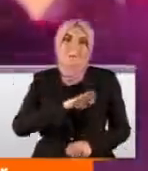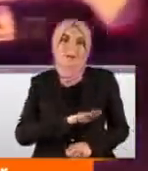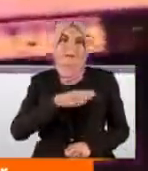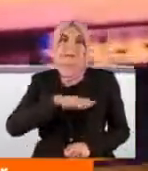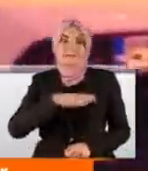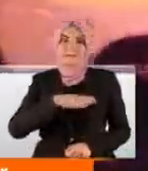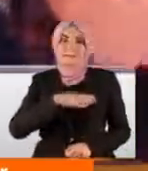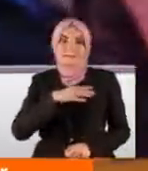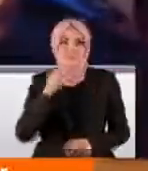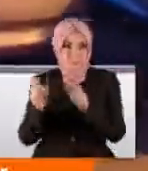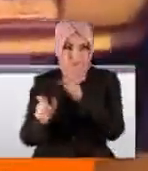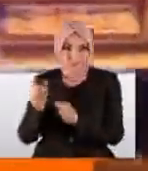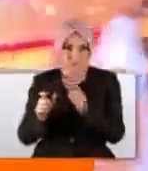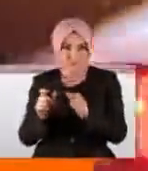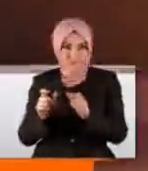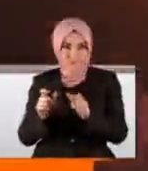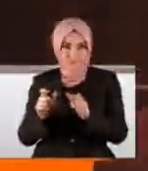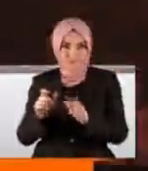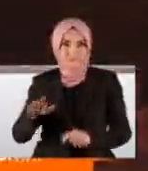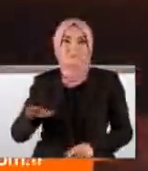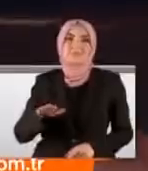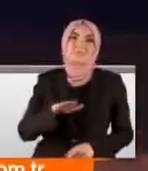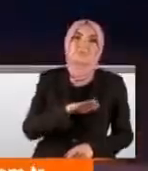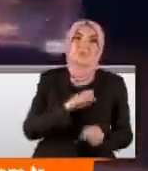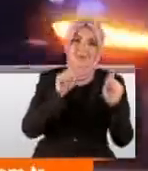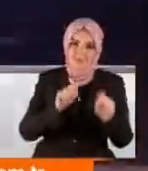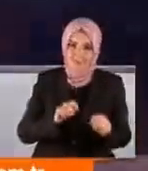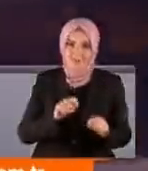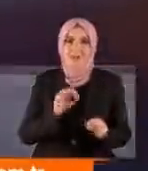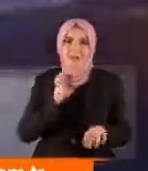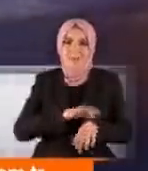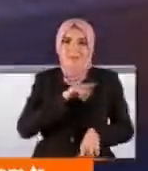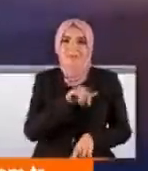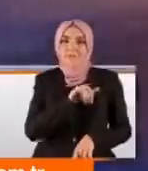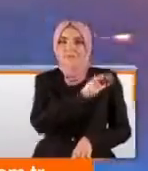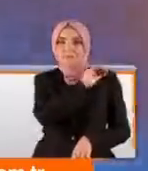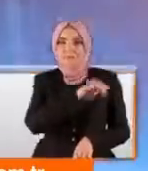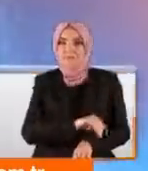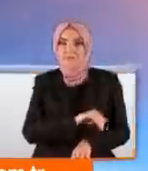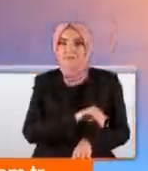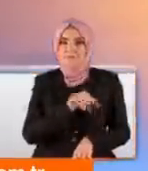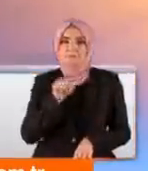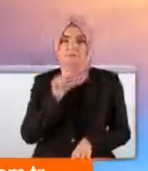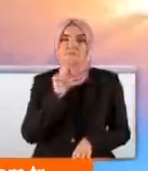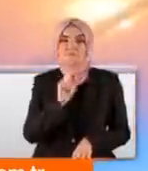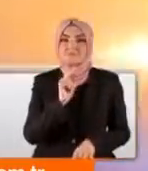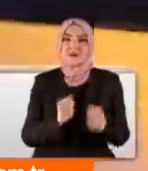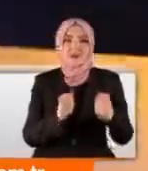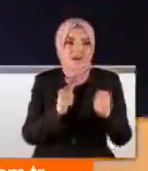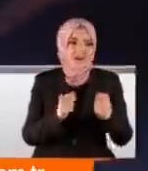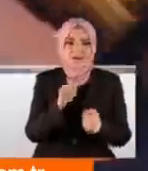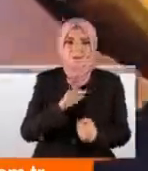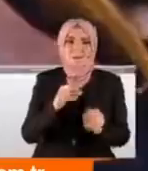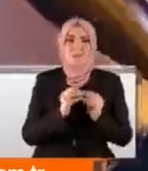yanaşıyorlar. Onlar da hemen park edecek kişilerin yanına geliyorlar. Ve aracınıza bir şey olmaması için 10 lira, 20 lira verin. Biz sabaha